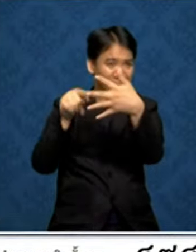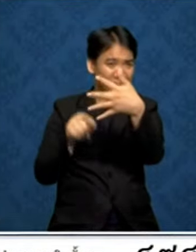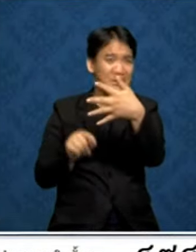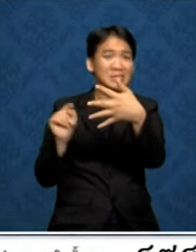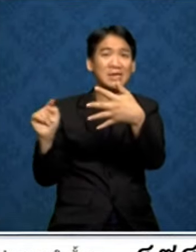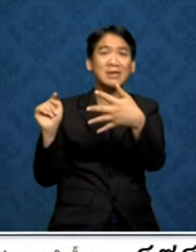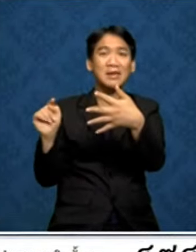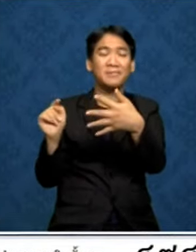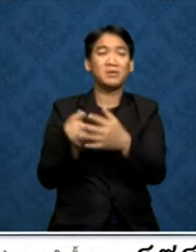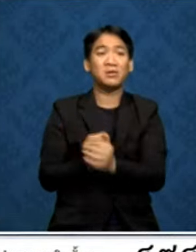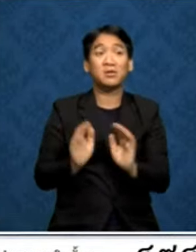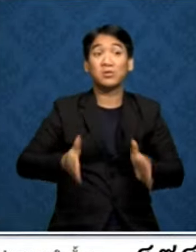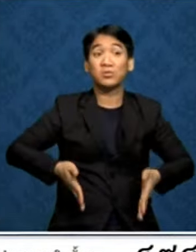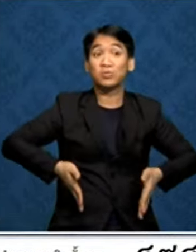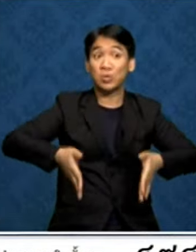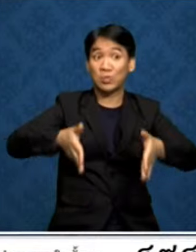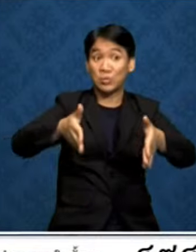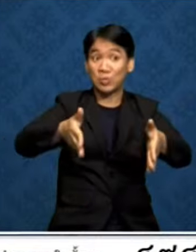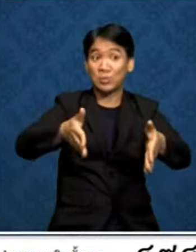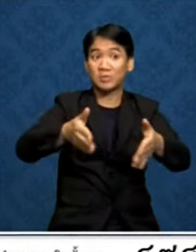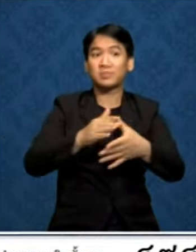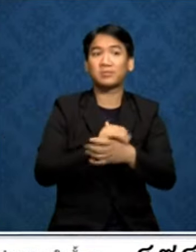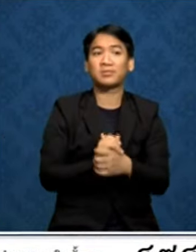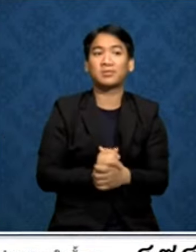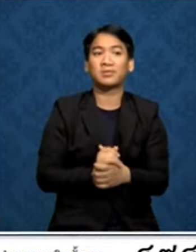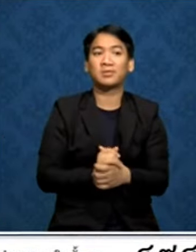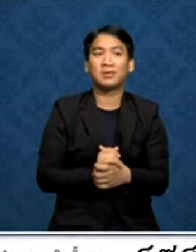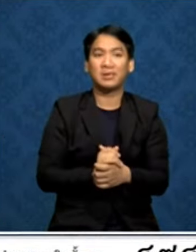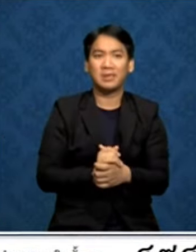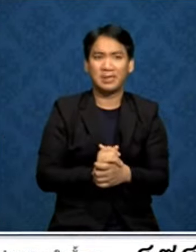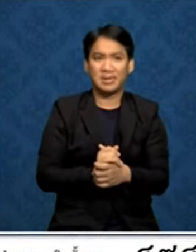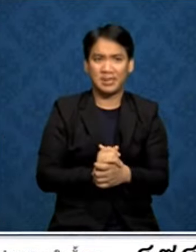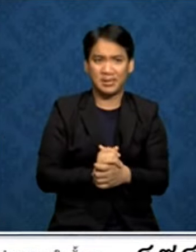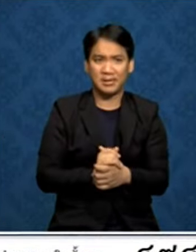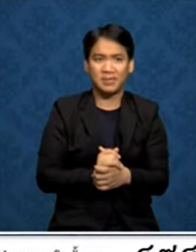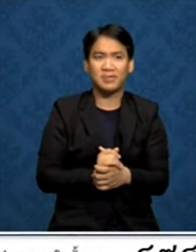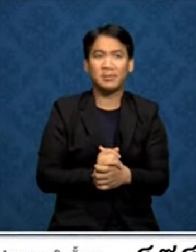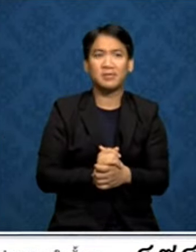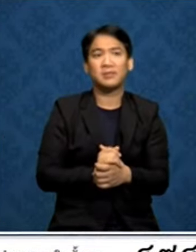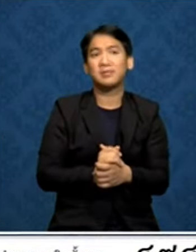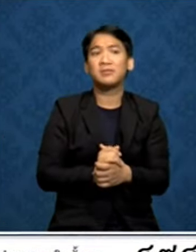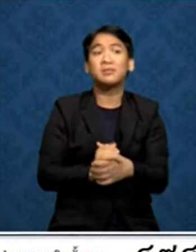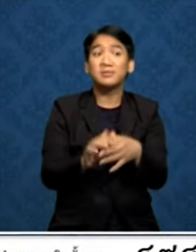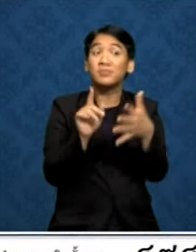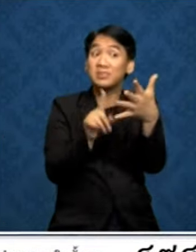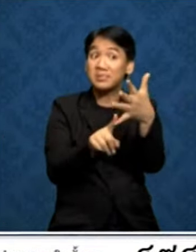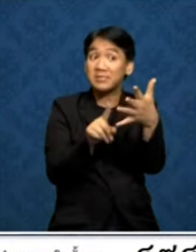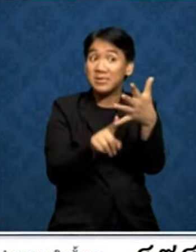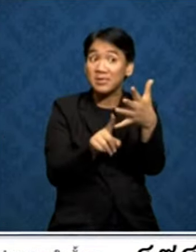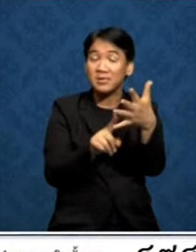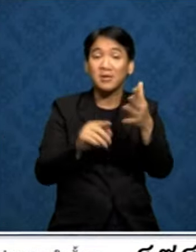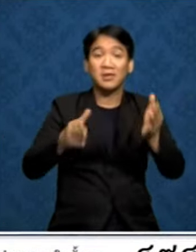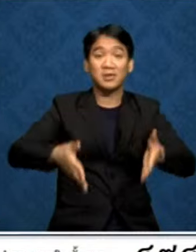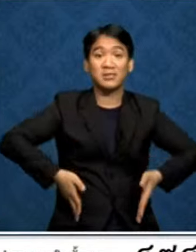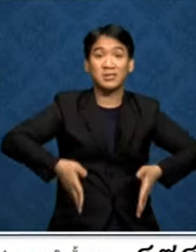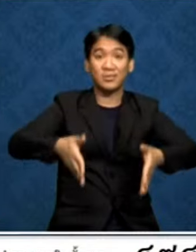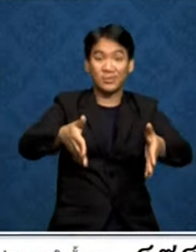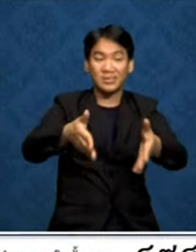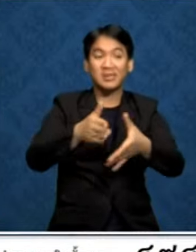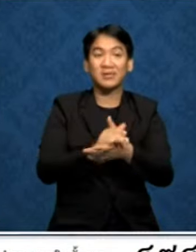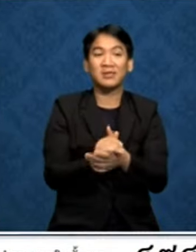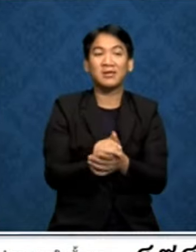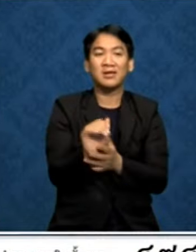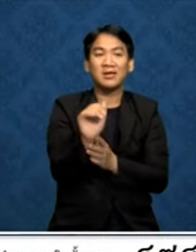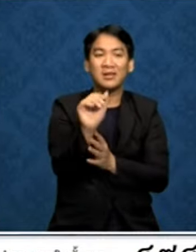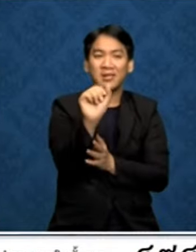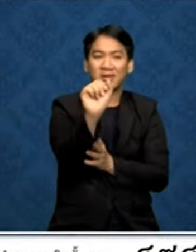โและต่อไปือเช้นบ้านสะคำึบ